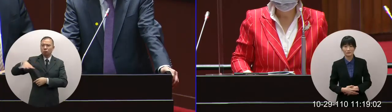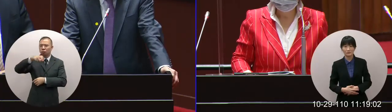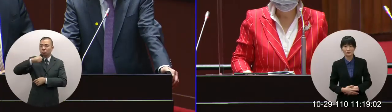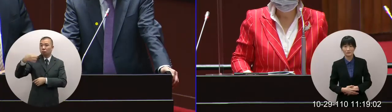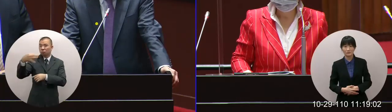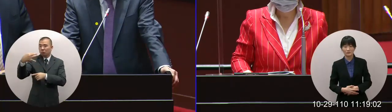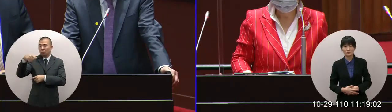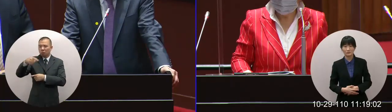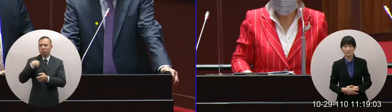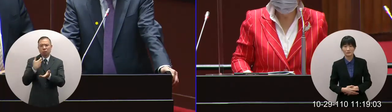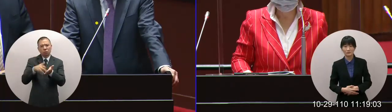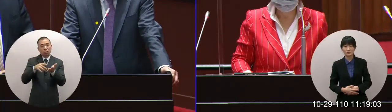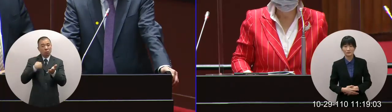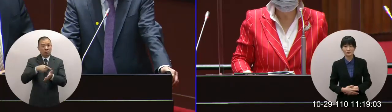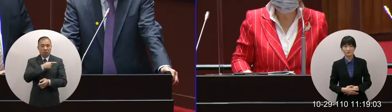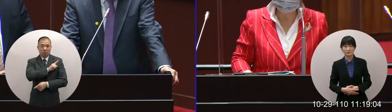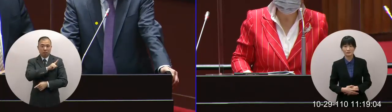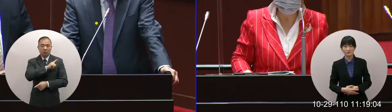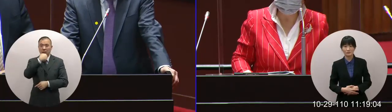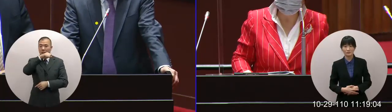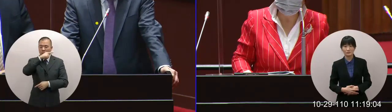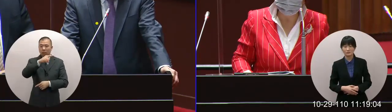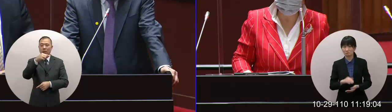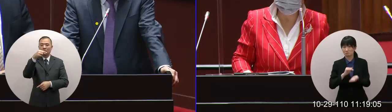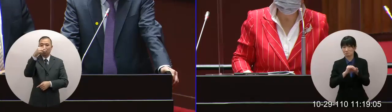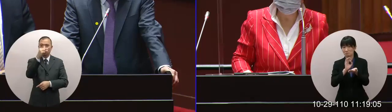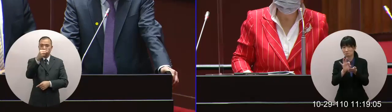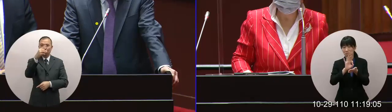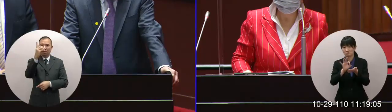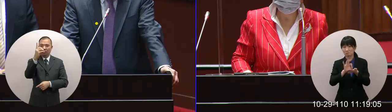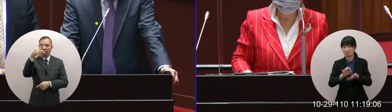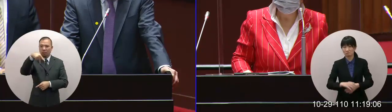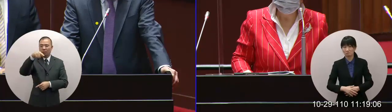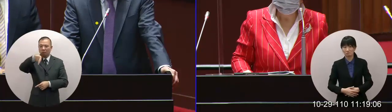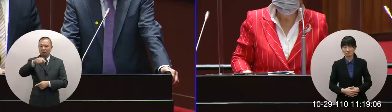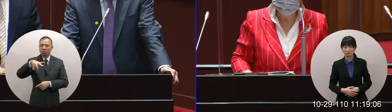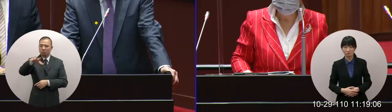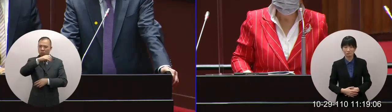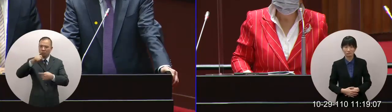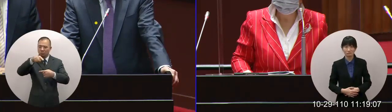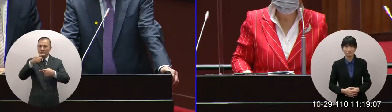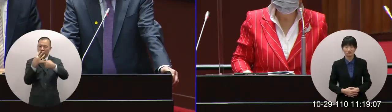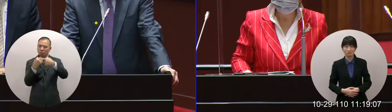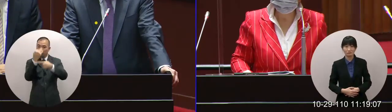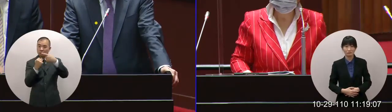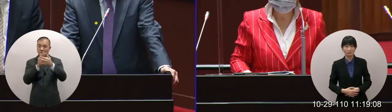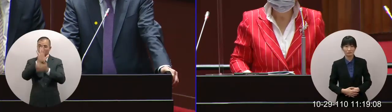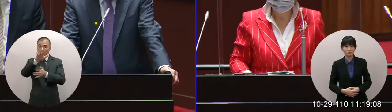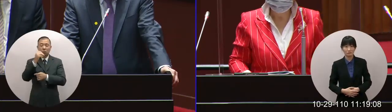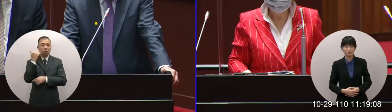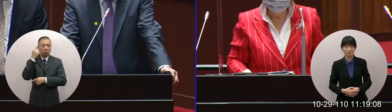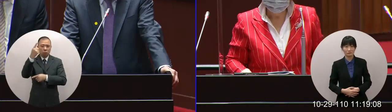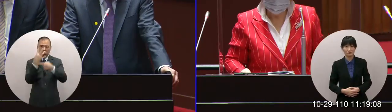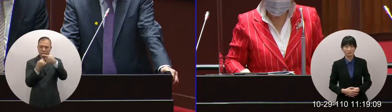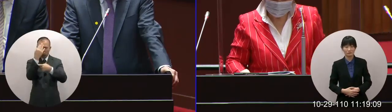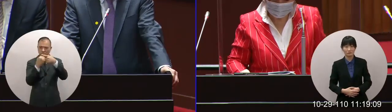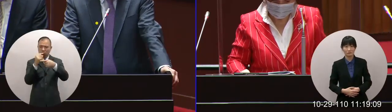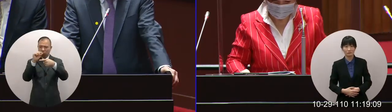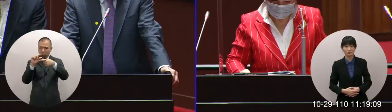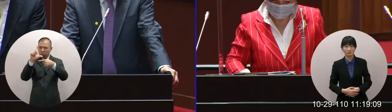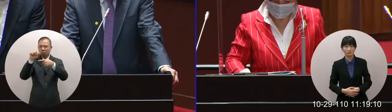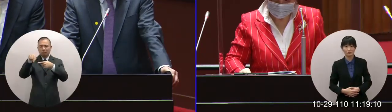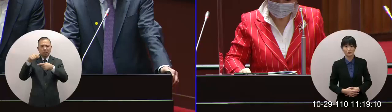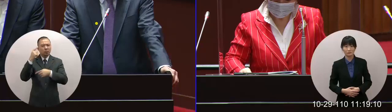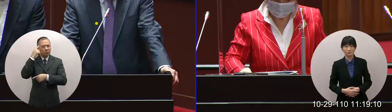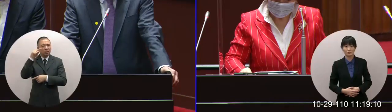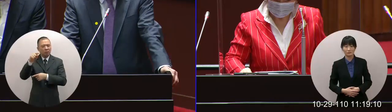是占着 GDP 的比例就是低， 医疗费用支出， 所以未来要提升费率或其他状况，再请哈那委员也要